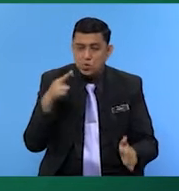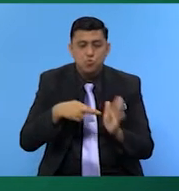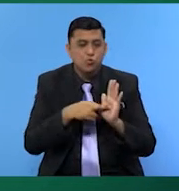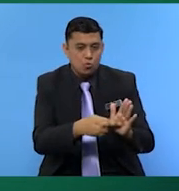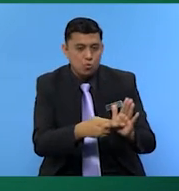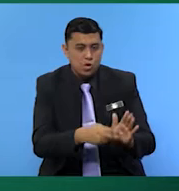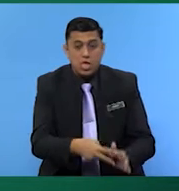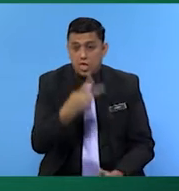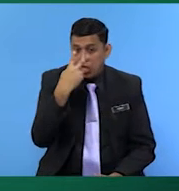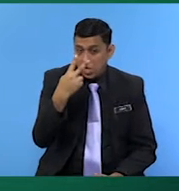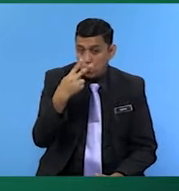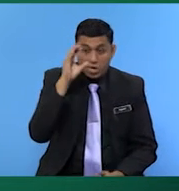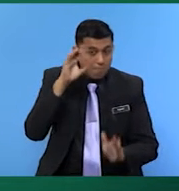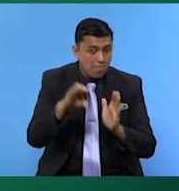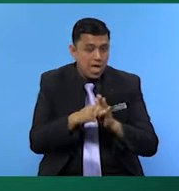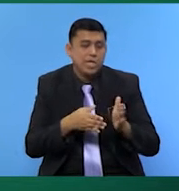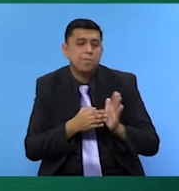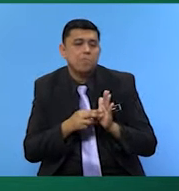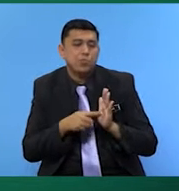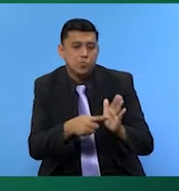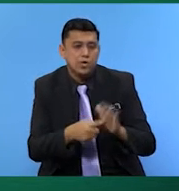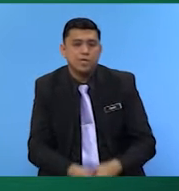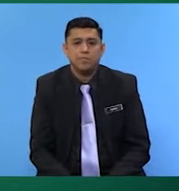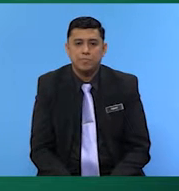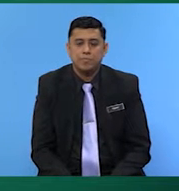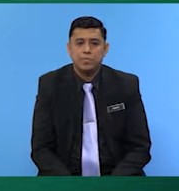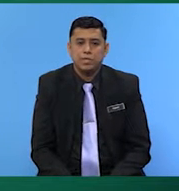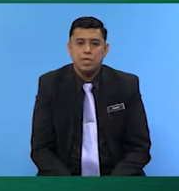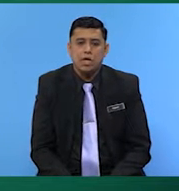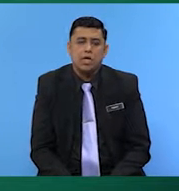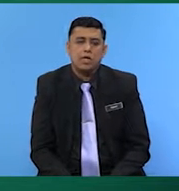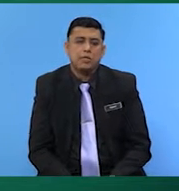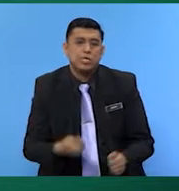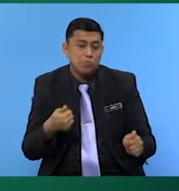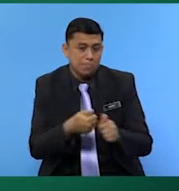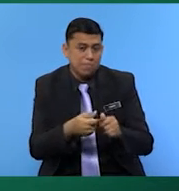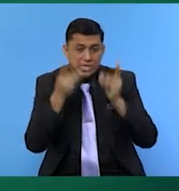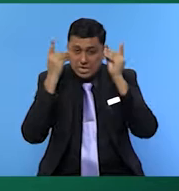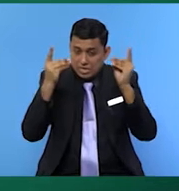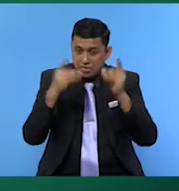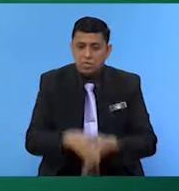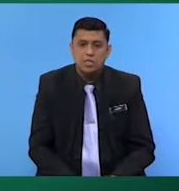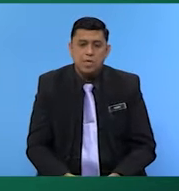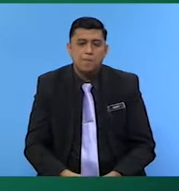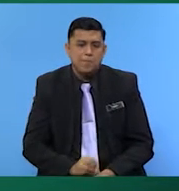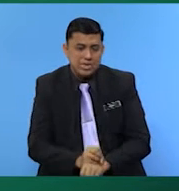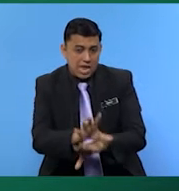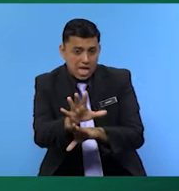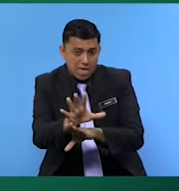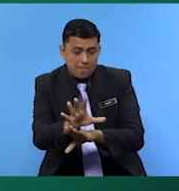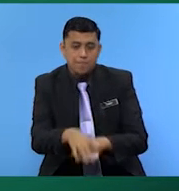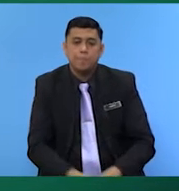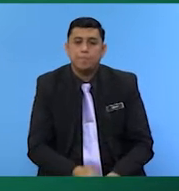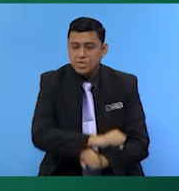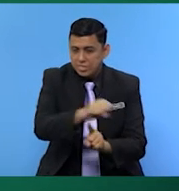pada slide yang dipaparkan ini. Perpaduan boleh dipupuk melalui pendidikan, pendedahan kepada persekitaran pembelajaran yang